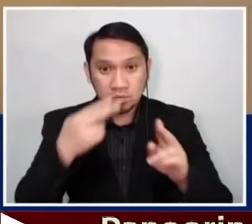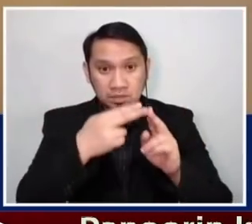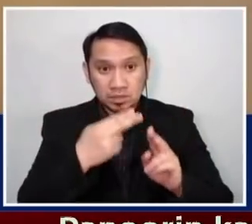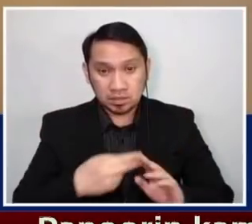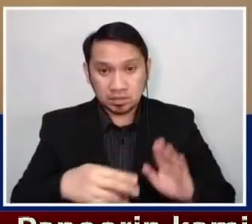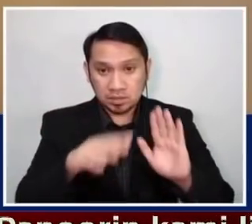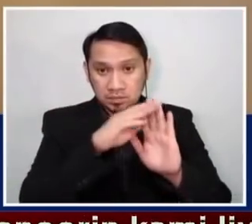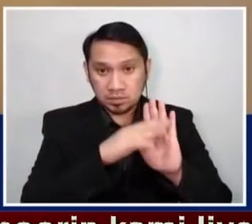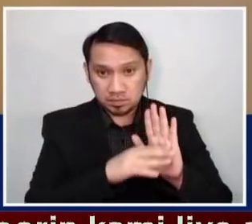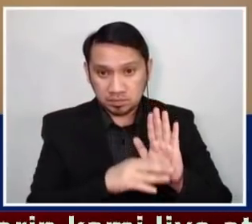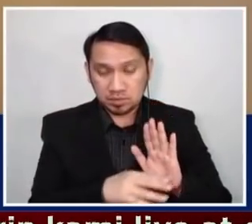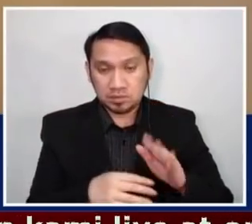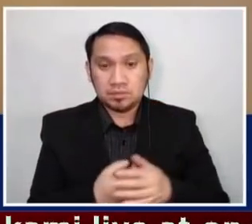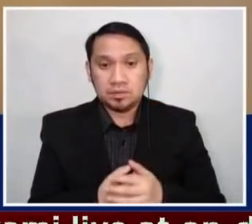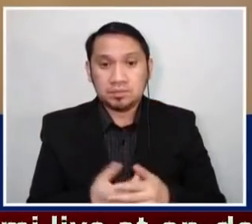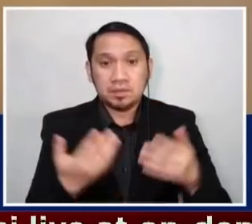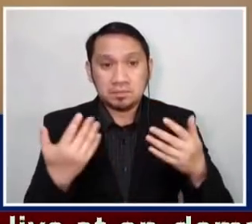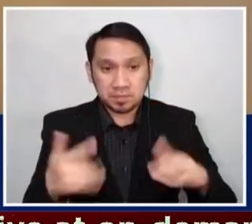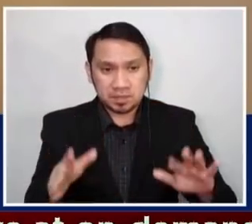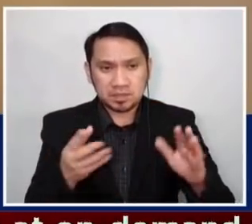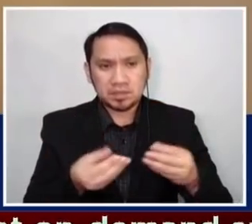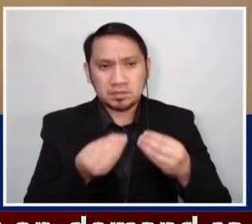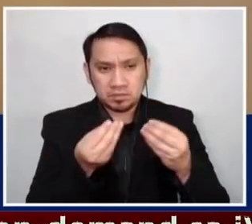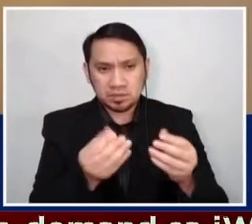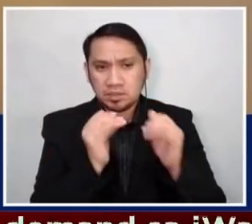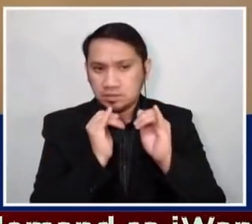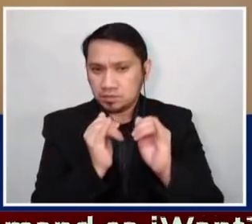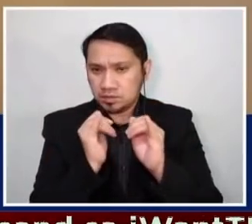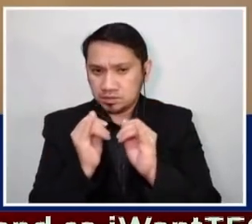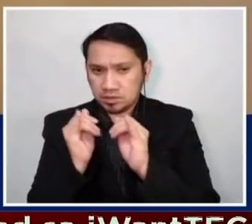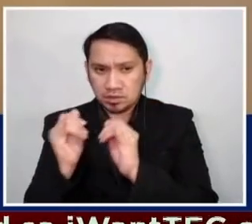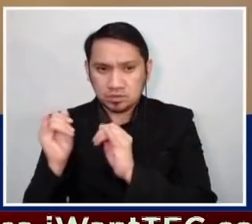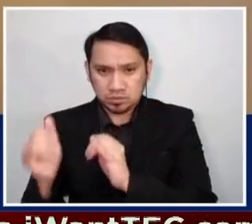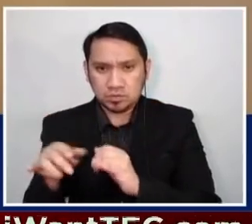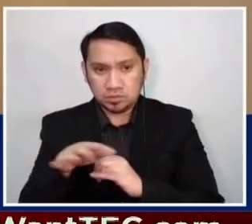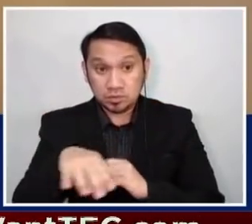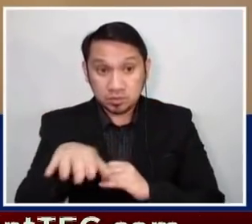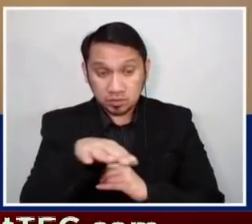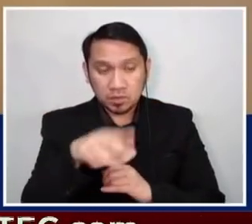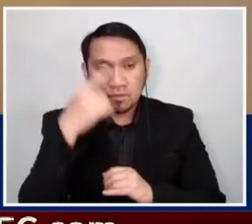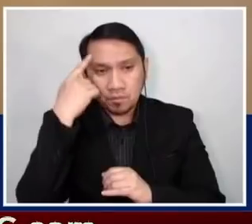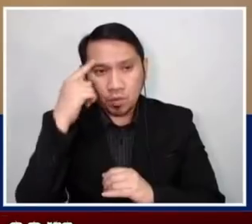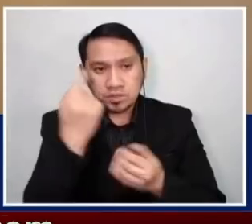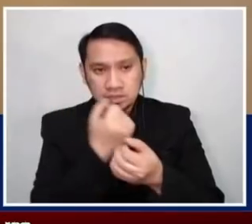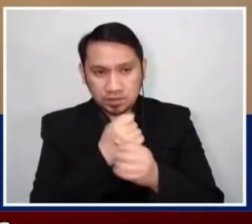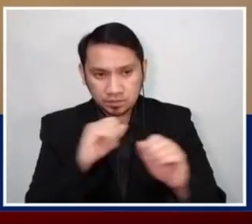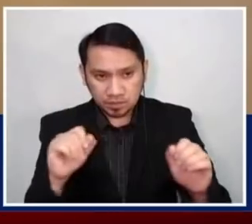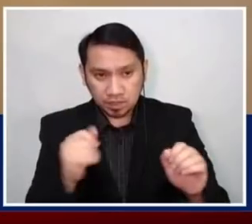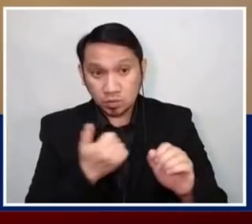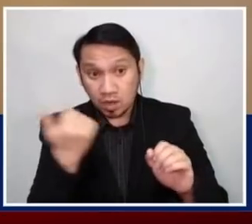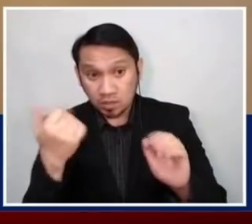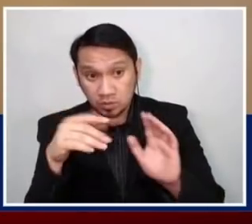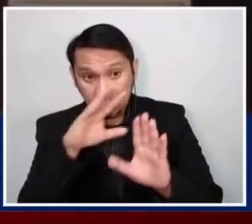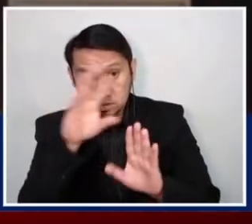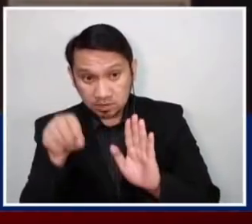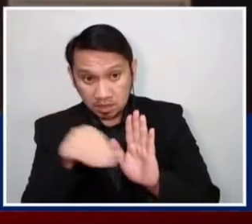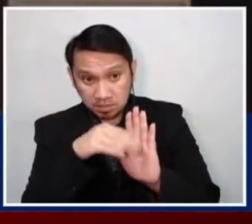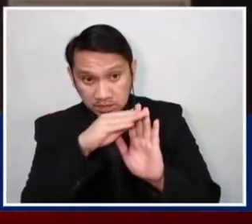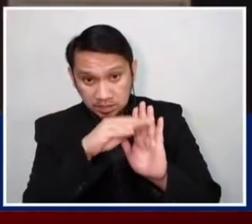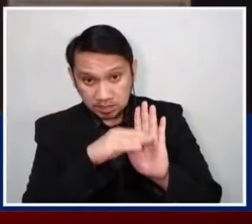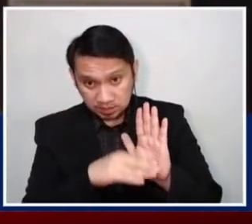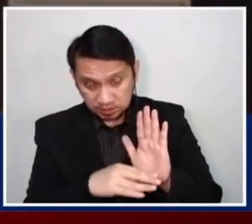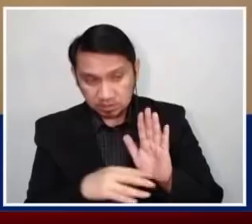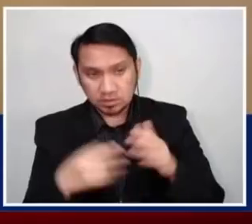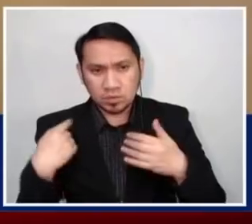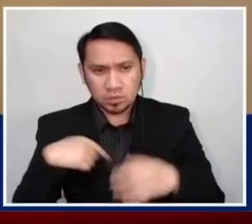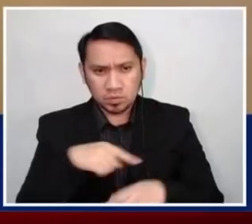instructions naman on the usual safety precautionary tactics that they need to employ. We've